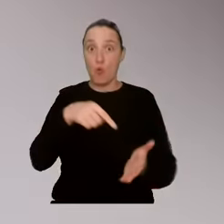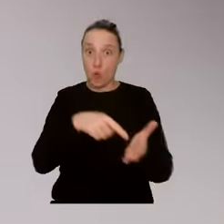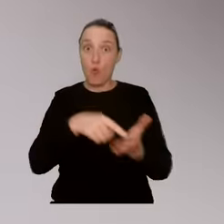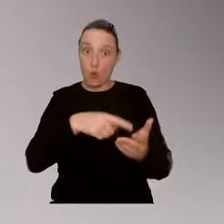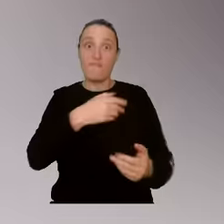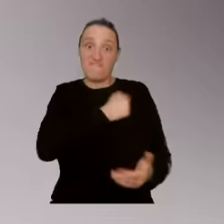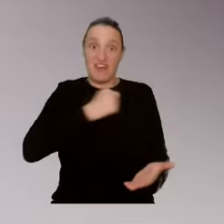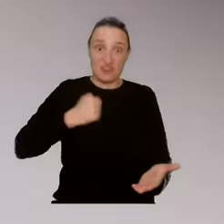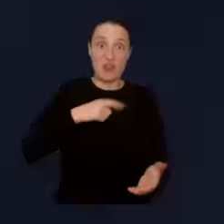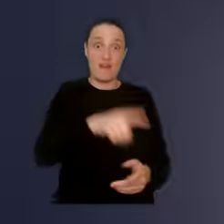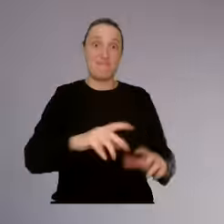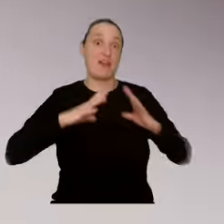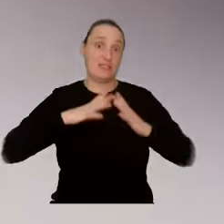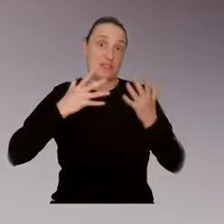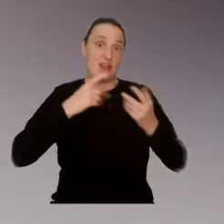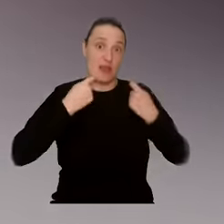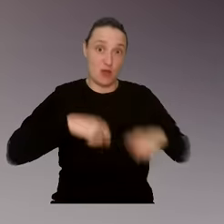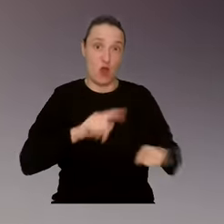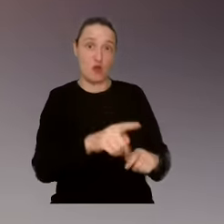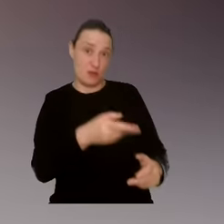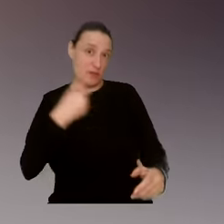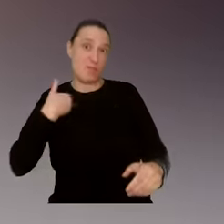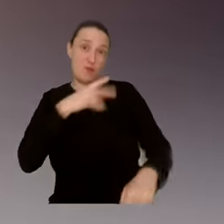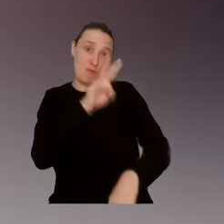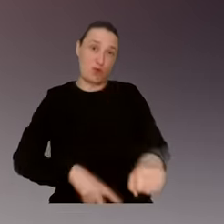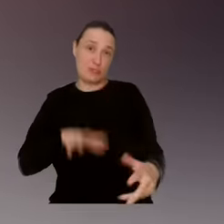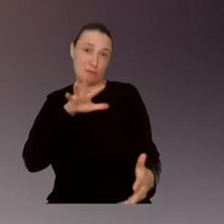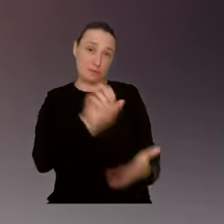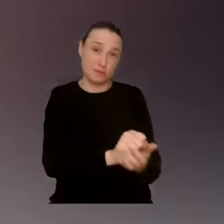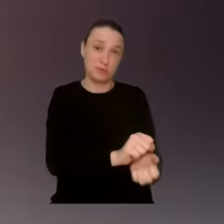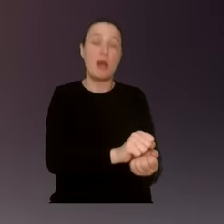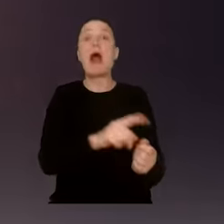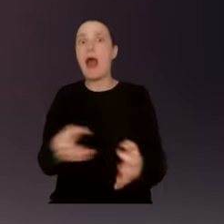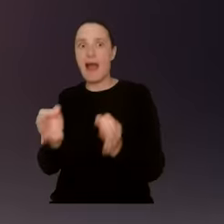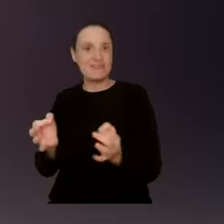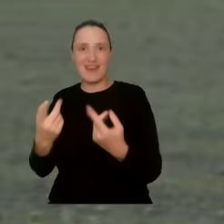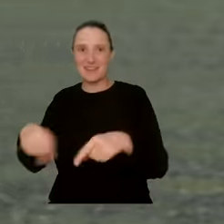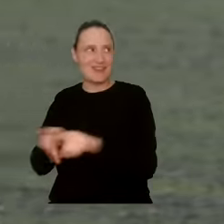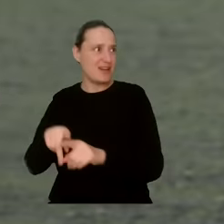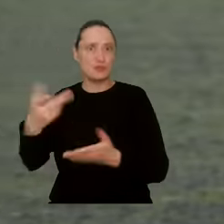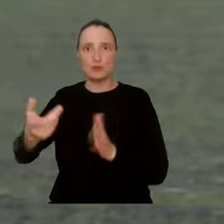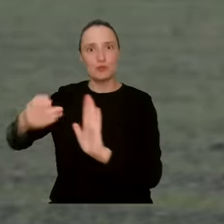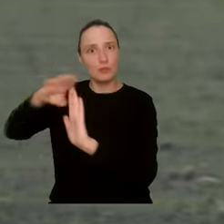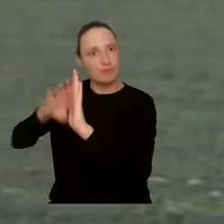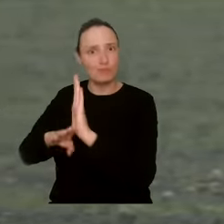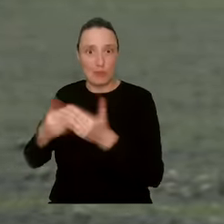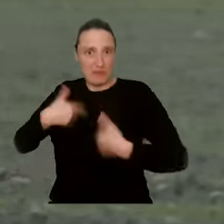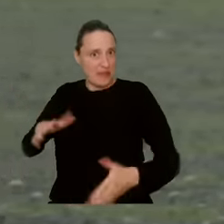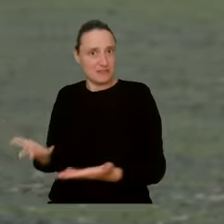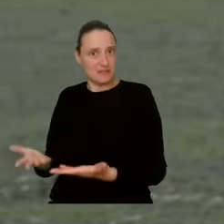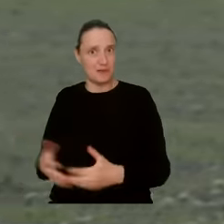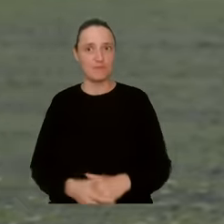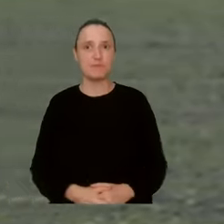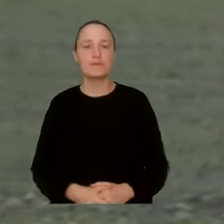Warszawie podczas strajku. Nie wiem, czemu tak szybko nie wykazują się wszyscy do realizacji naszych postulatów. Rolnicy protestują